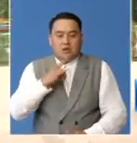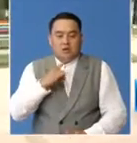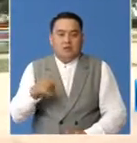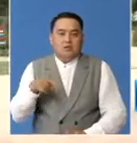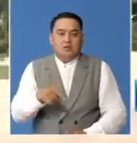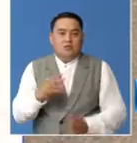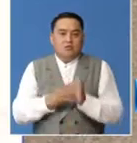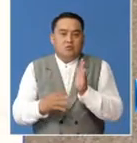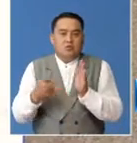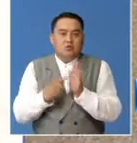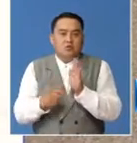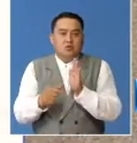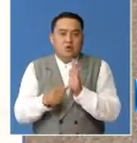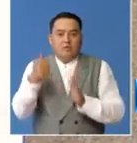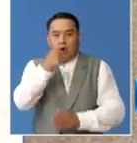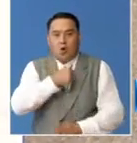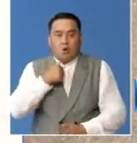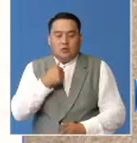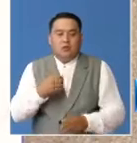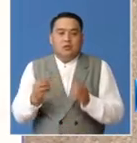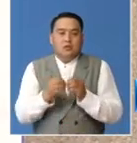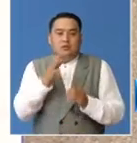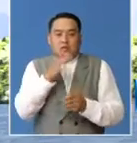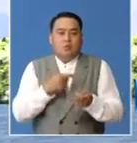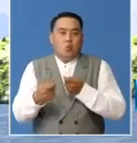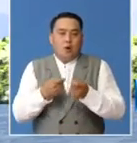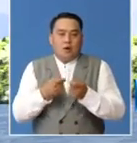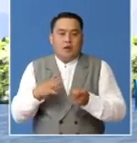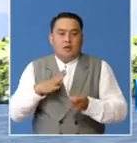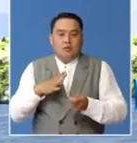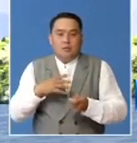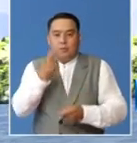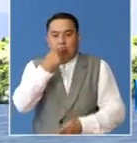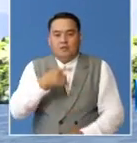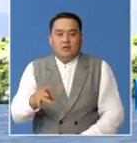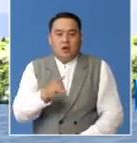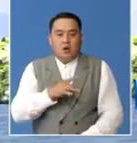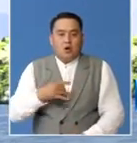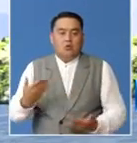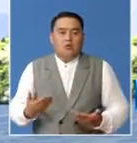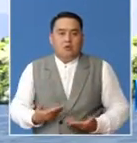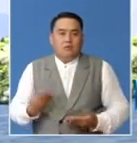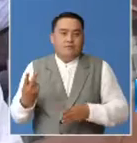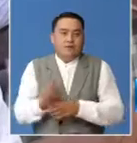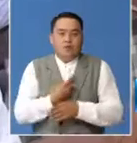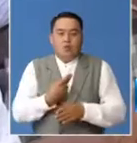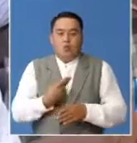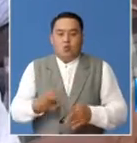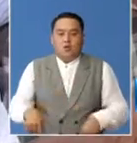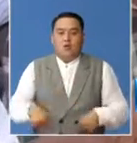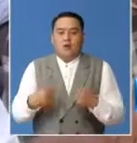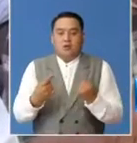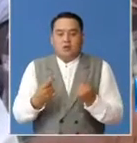С 1976 года, за 10 лет его руководства, нынешний Панфиловский район пережил буквально второе рождение,